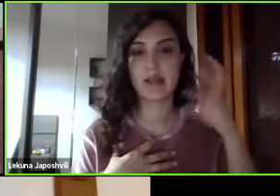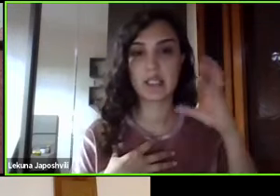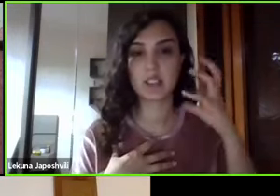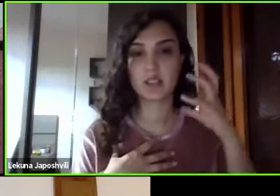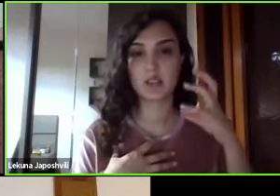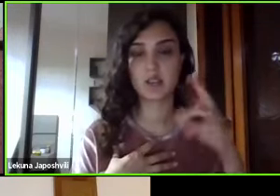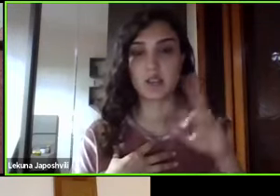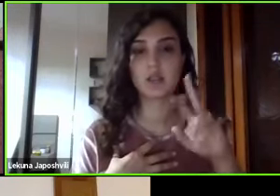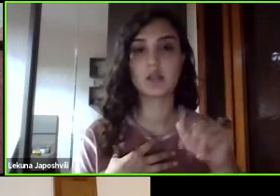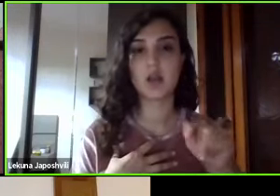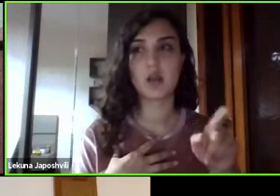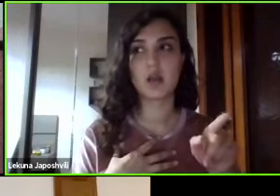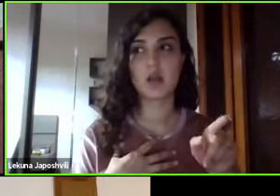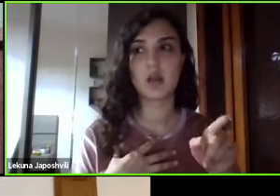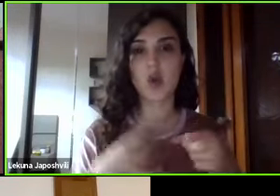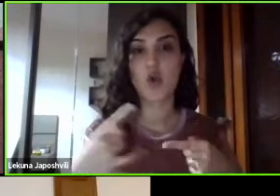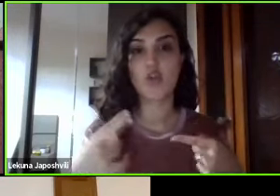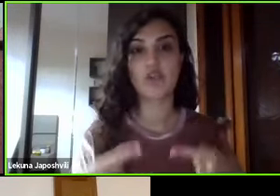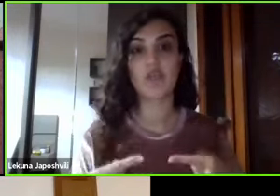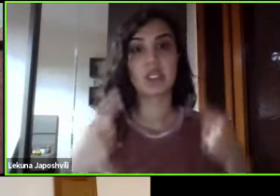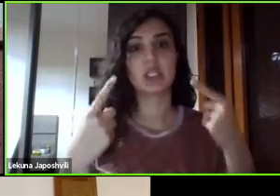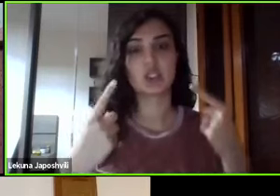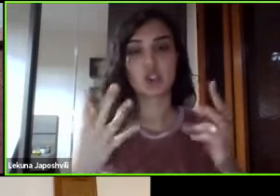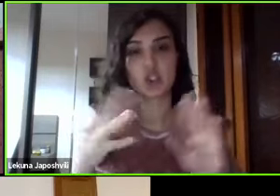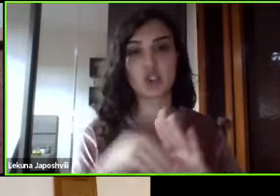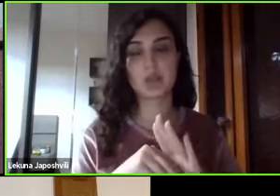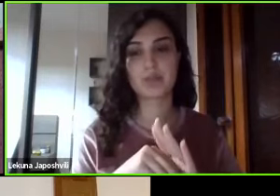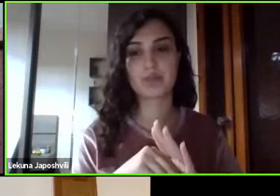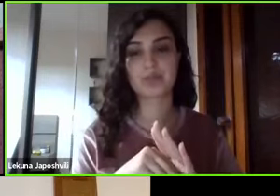და კონფლიქტში მოდის ის